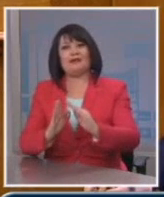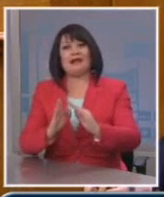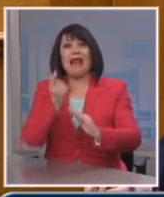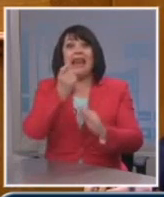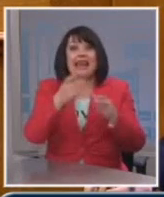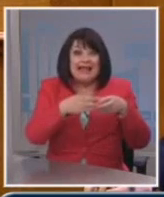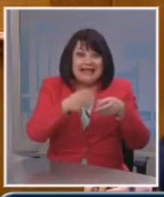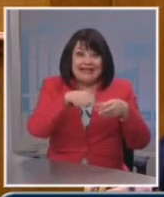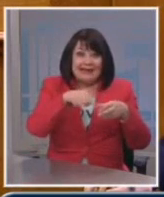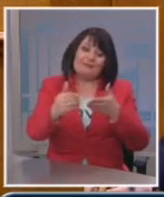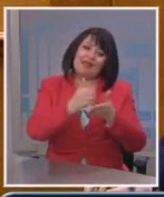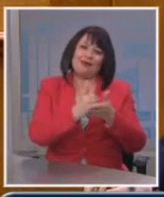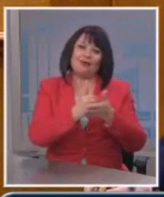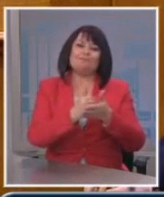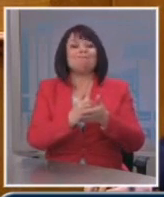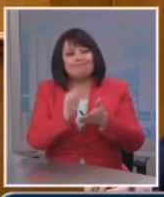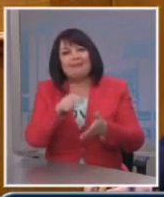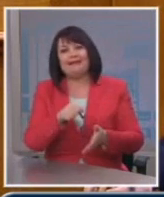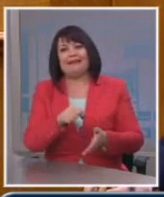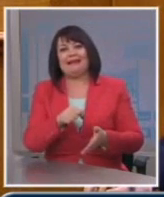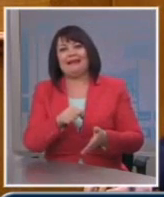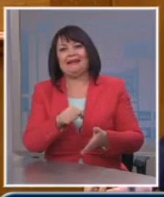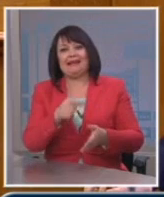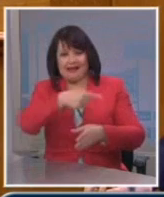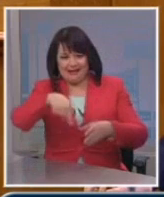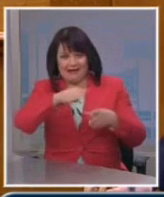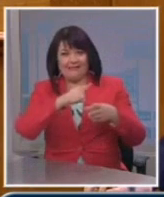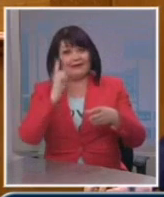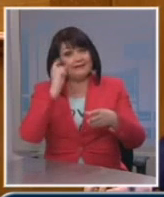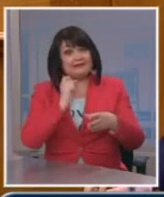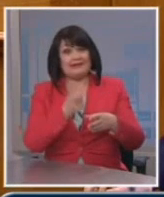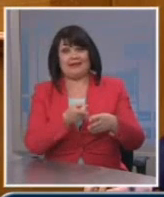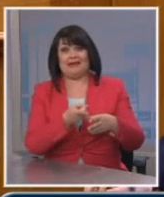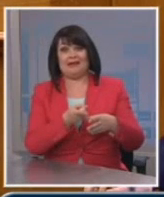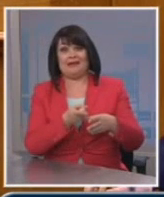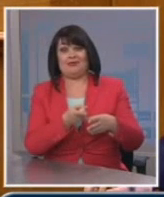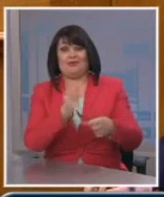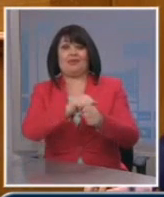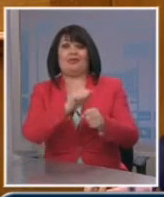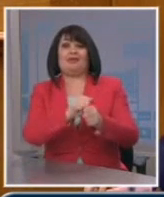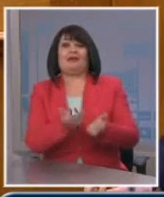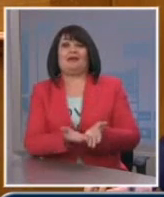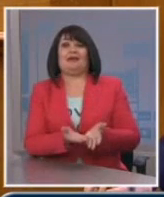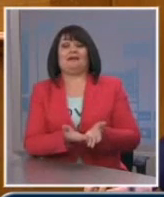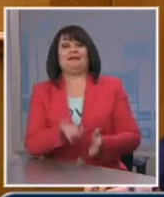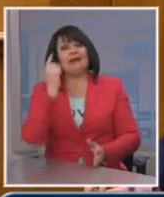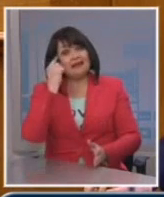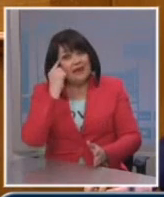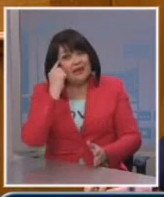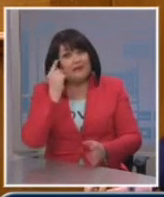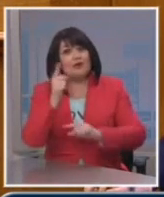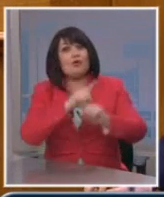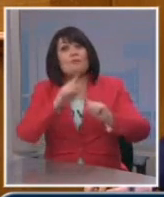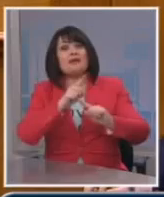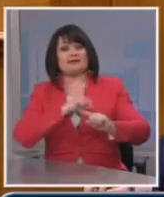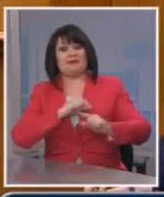μειοψηφία. Αλλά δεν είναι αδαής η πλειοψηφία σε αυτόν τον τόπο, κύριε Μητσοτάκη. Καταλαβαίνει για ποιανόν τα συμφέροντα